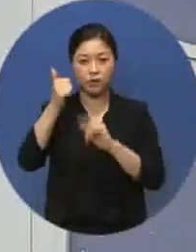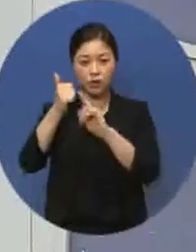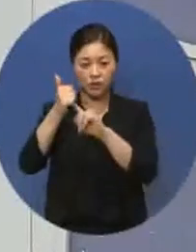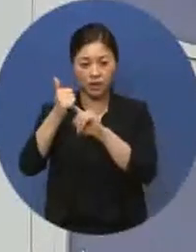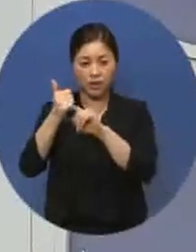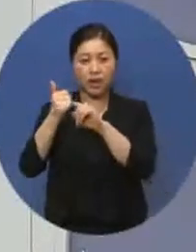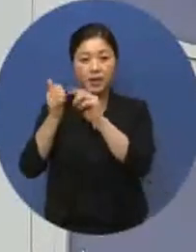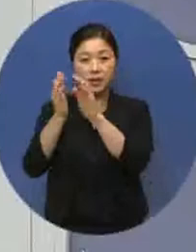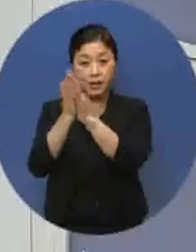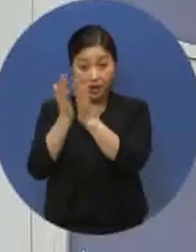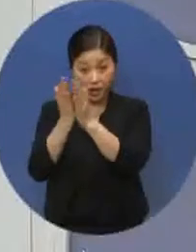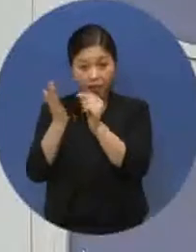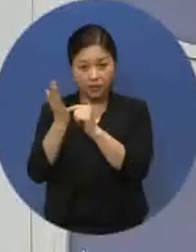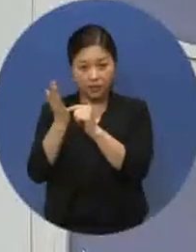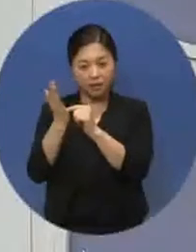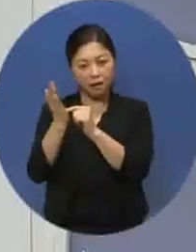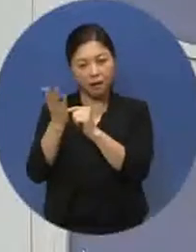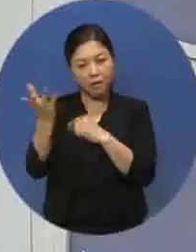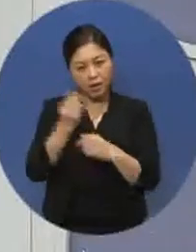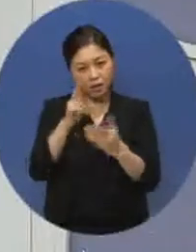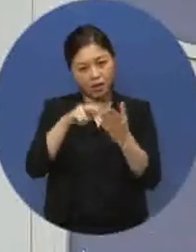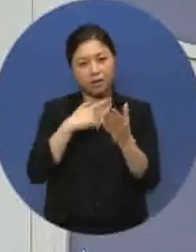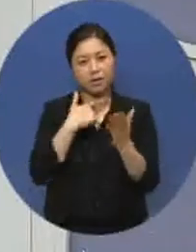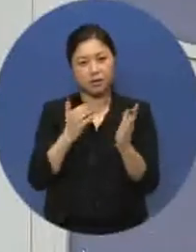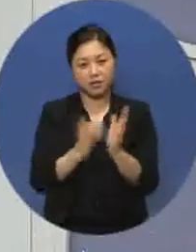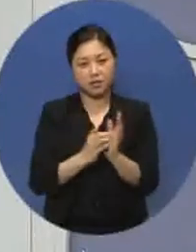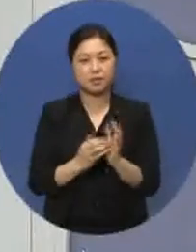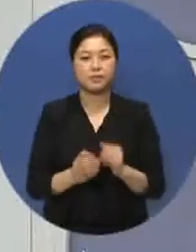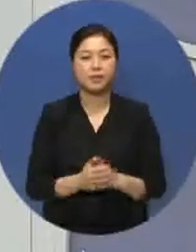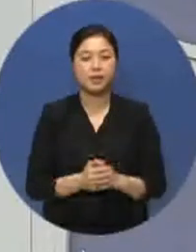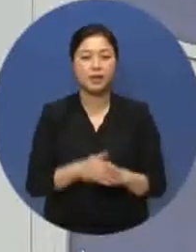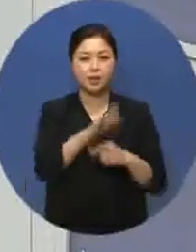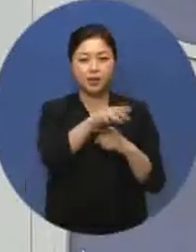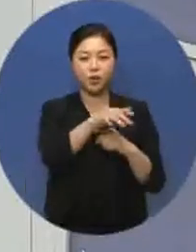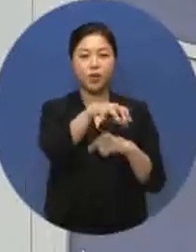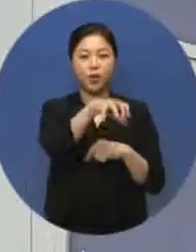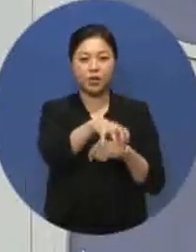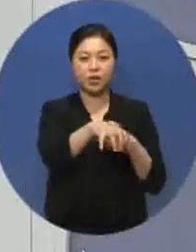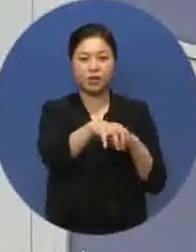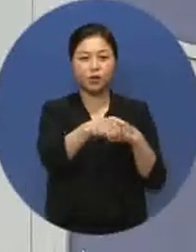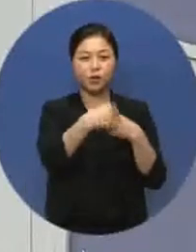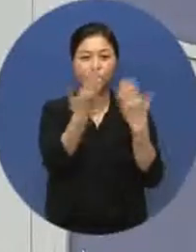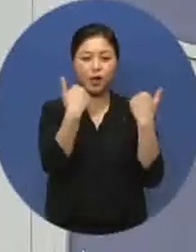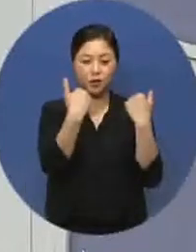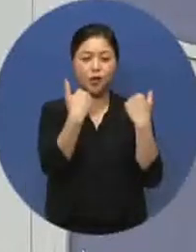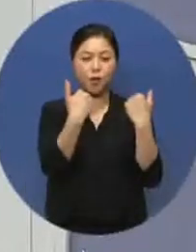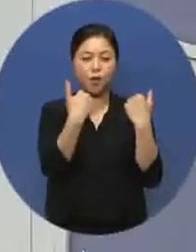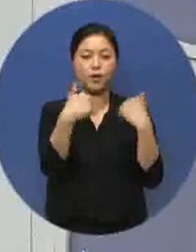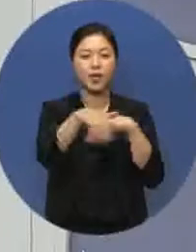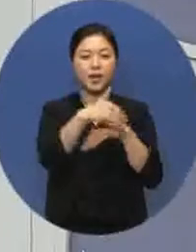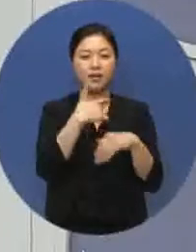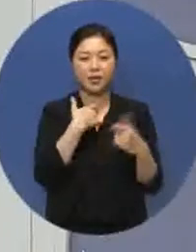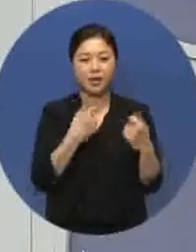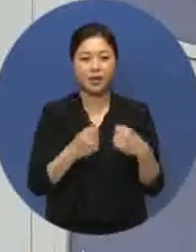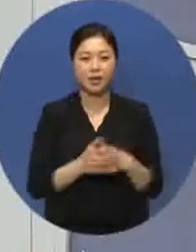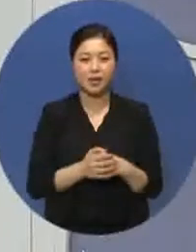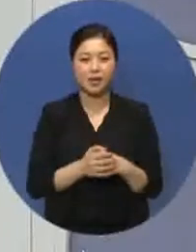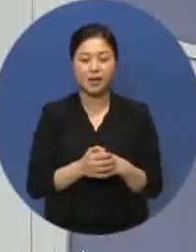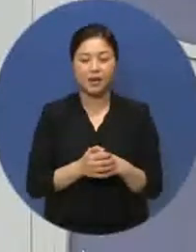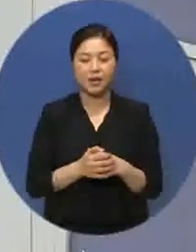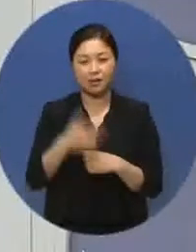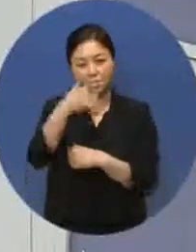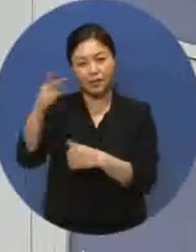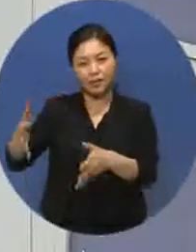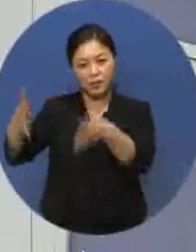도서관에서 빌려서 봤습니다. 제가 그 소년 시절 네, 시골에서 이제 학교를 초등학교를 다녔는데 그